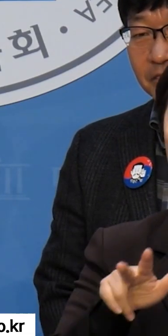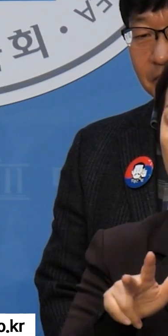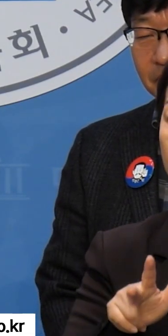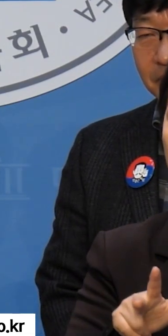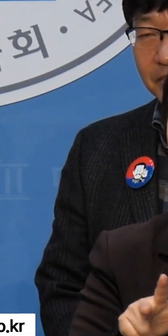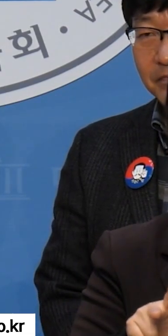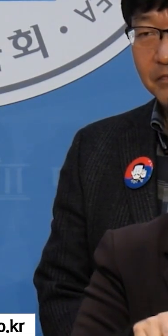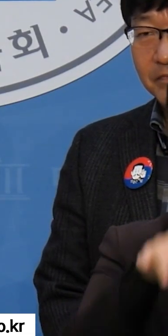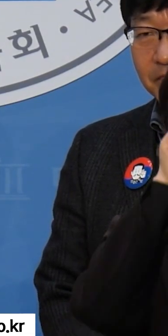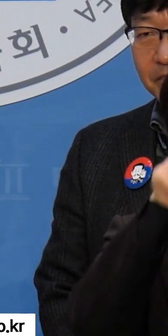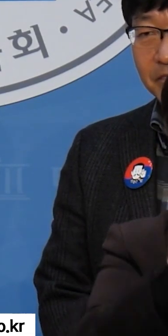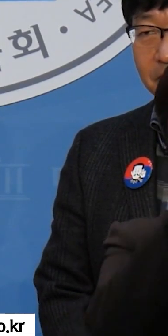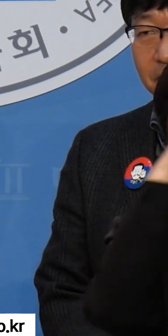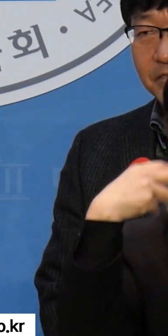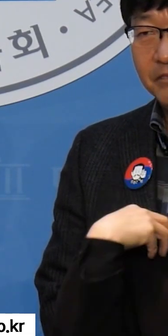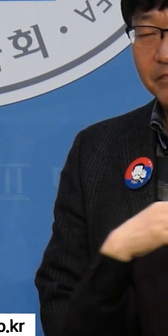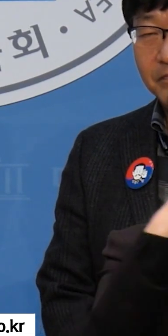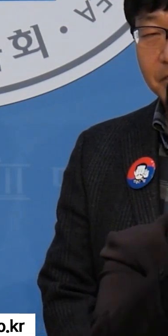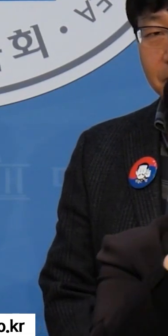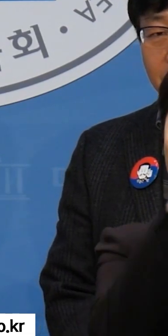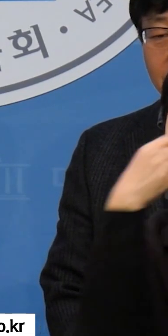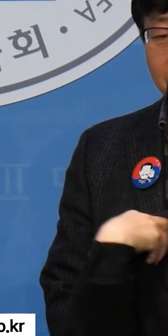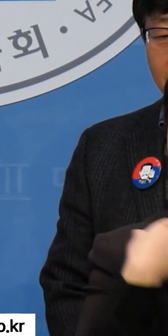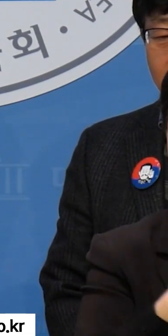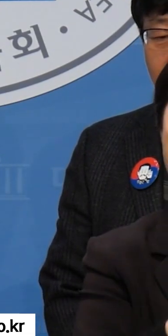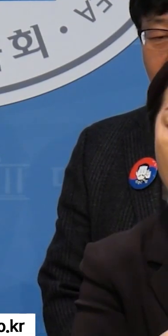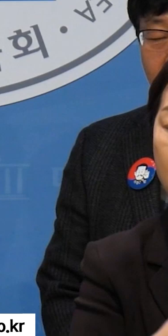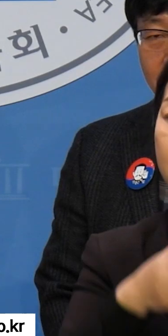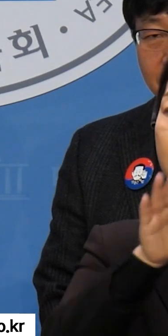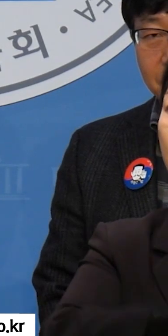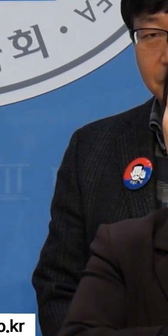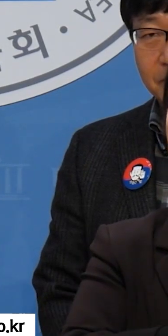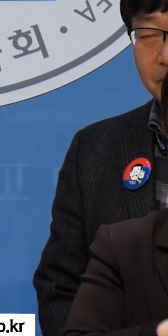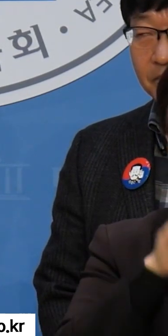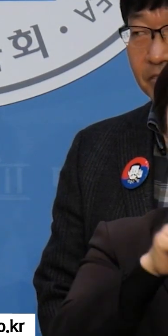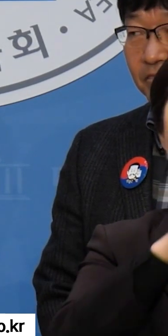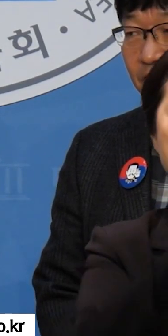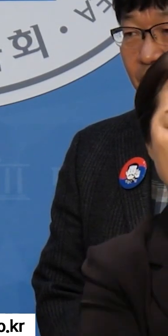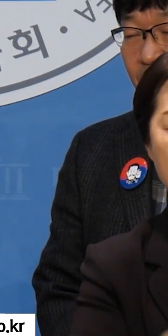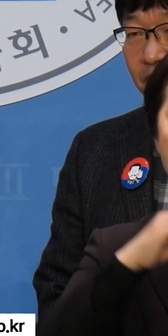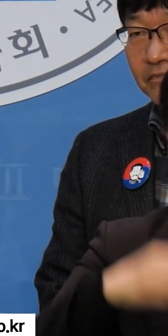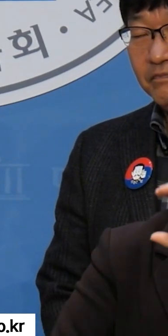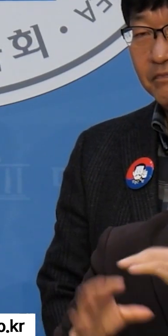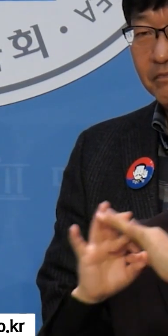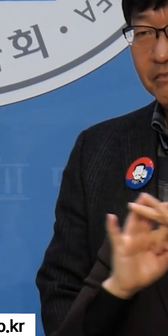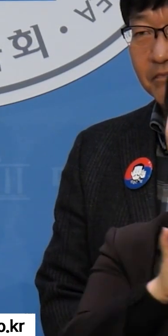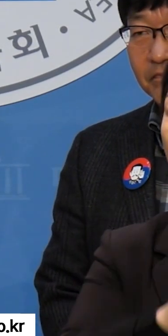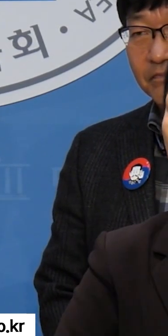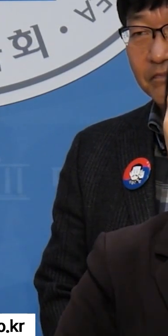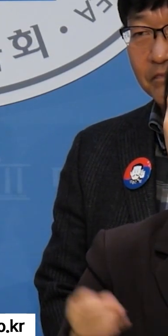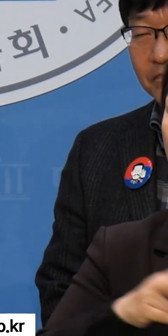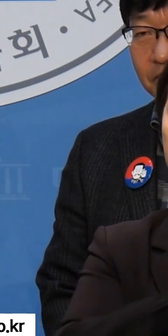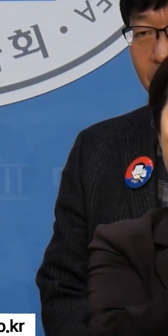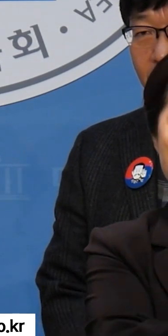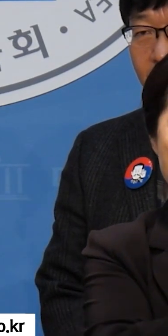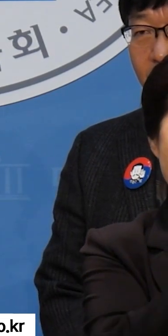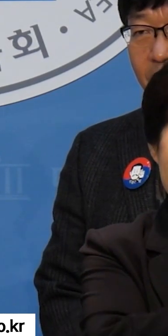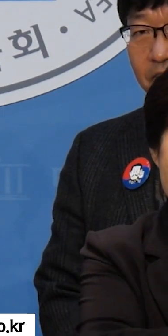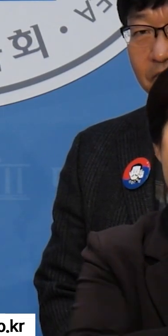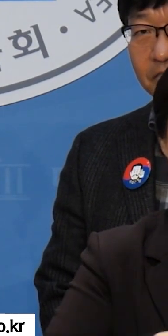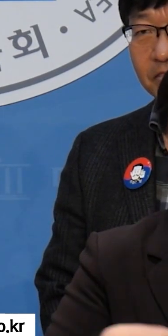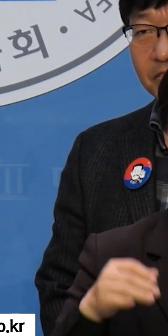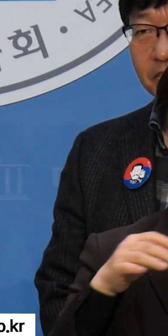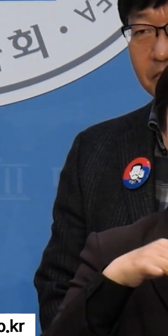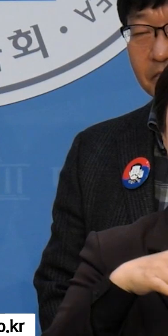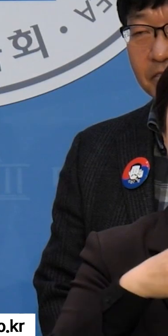이 정부 하에서 소통하는 정부가 되겠다던 이 정부가 불통 행보를 이어가고 있고 무엇보다 무능과 폭정